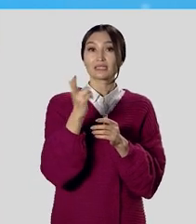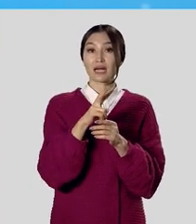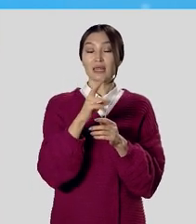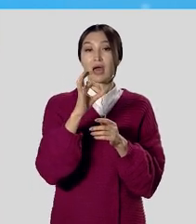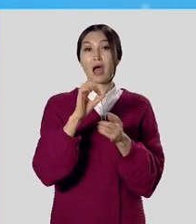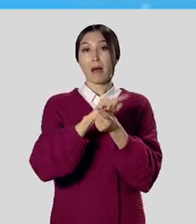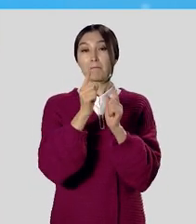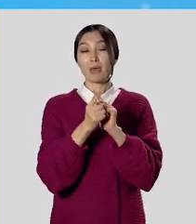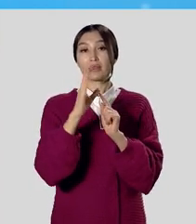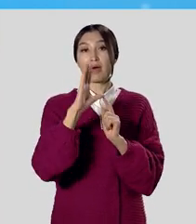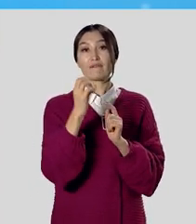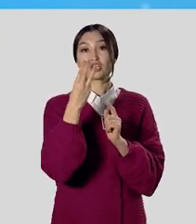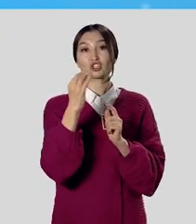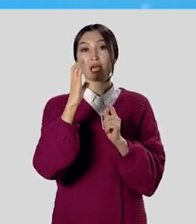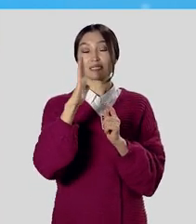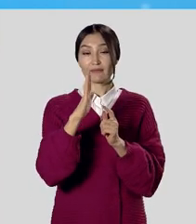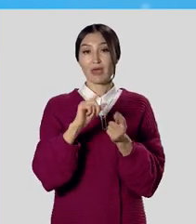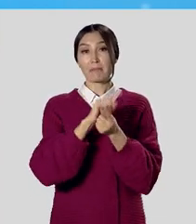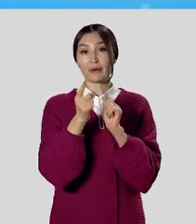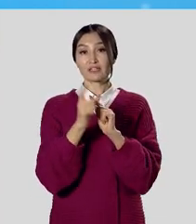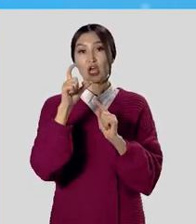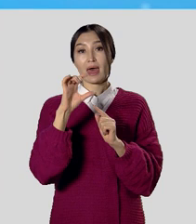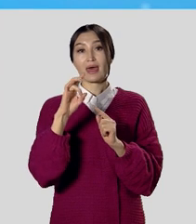обмена веществ и превращения энергии.